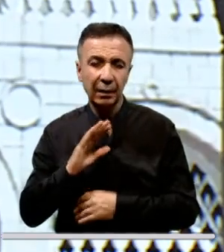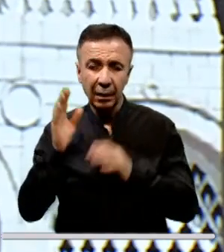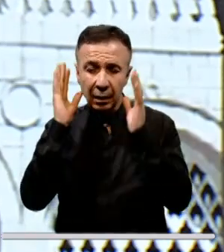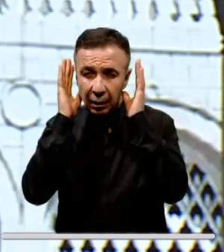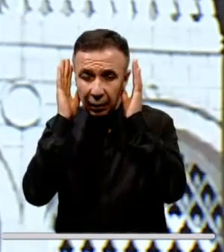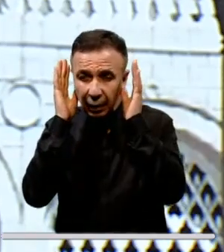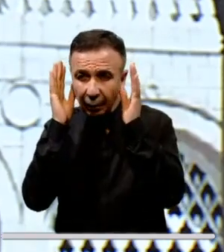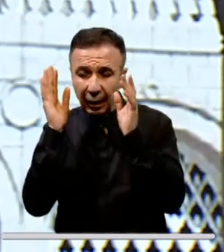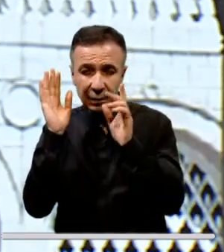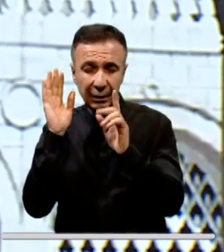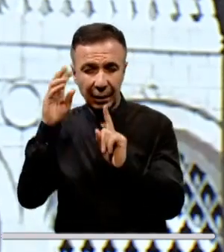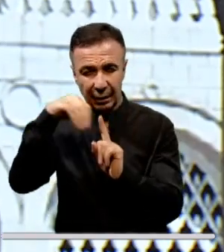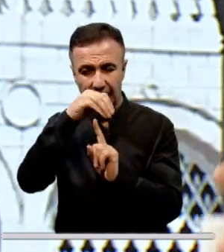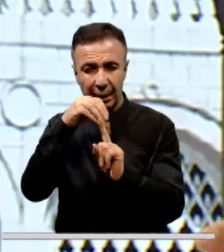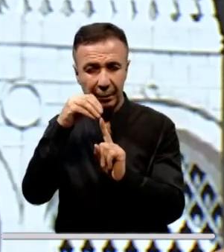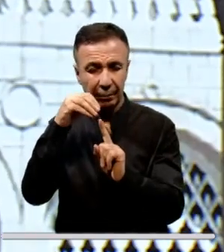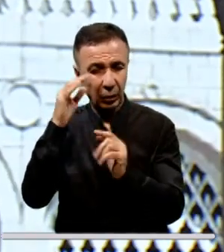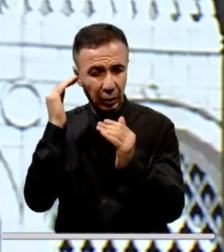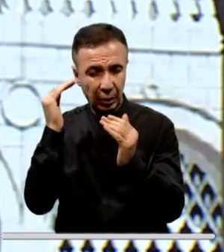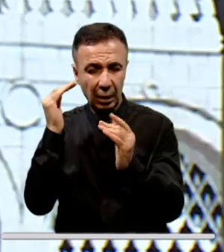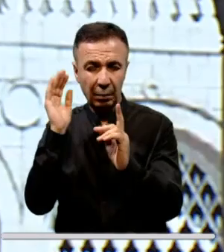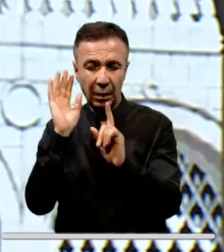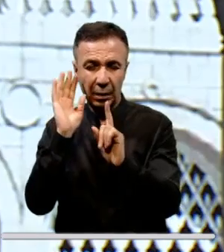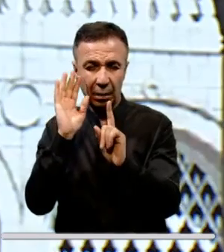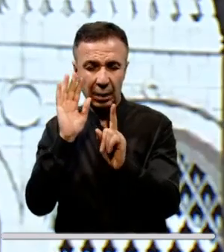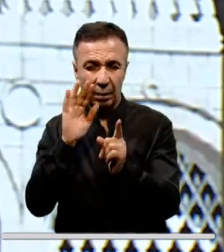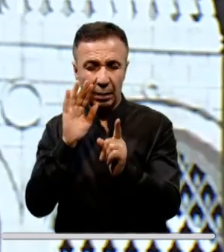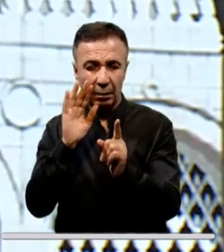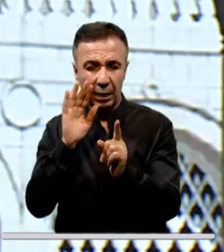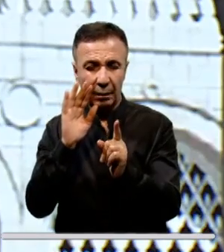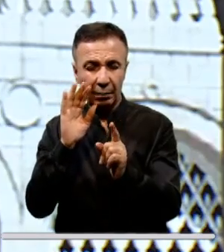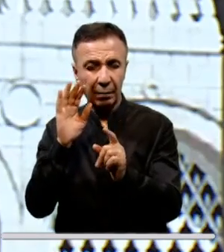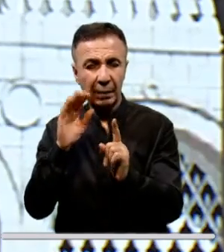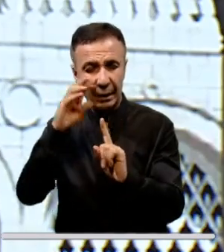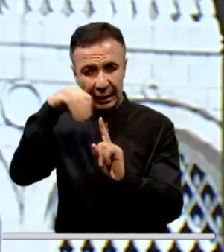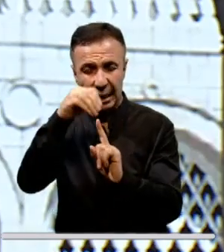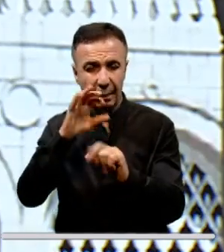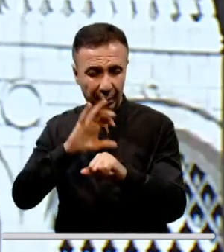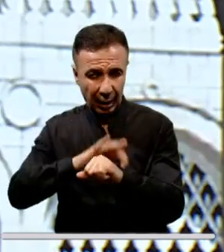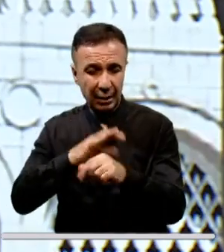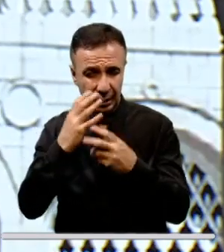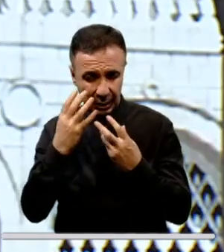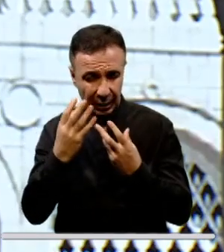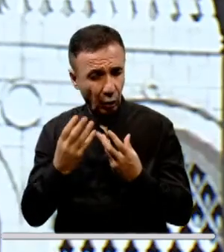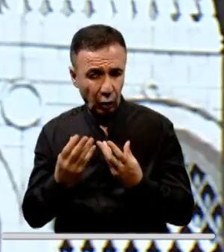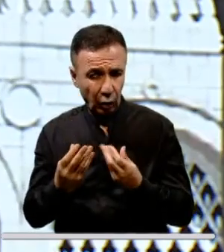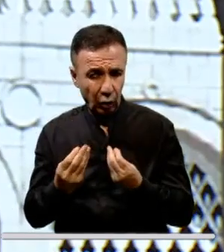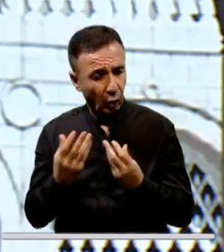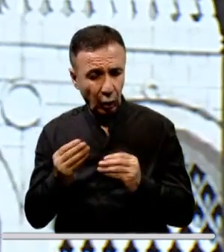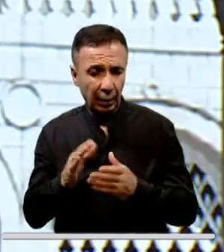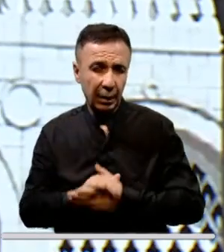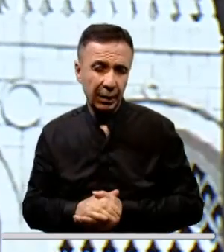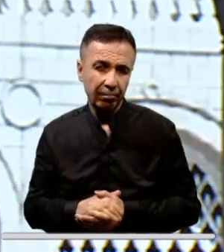imamın namaza devam etmesine engel bir durum söz konusu olursa ki bu olabilir ki